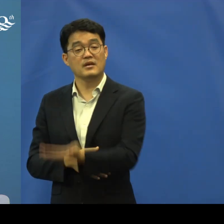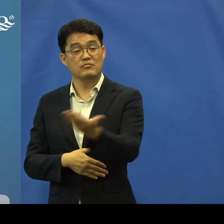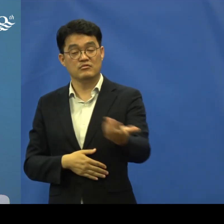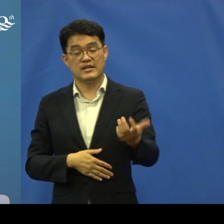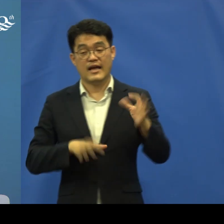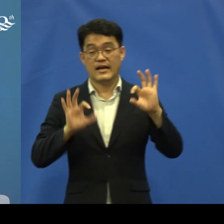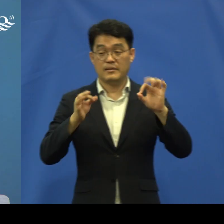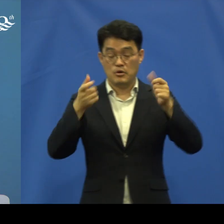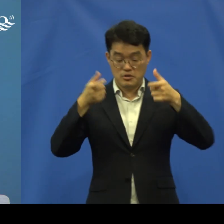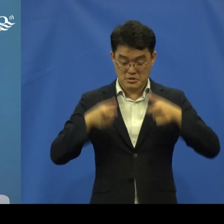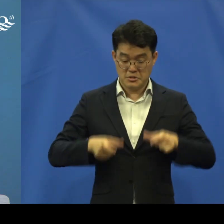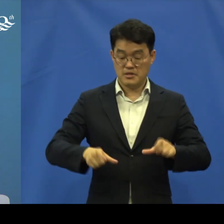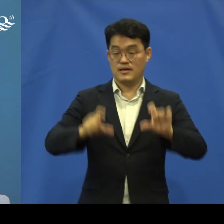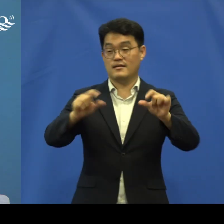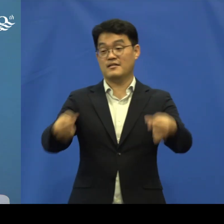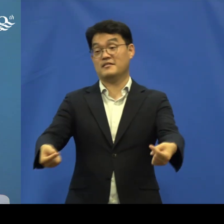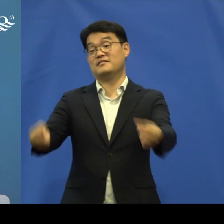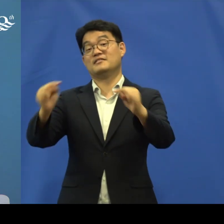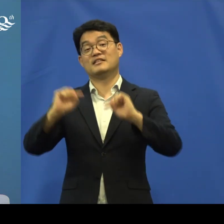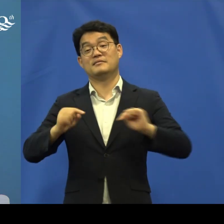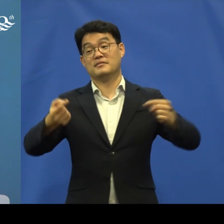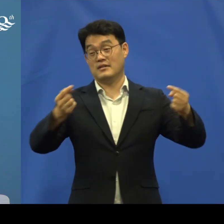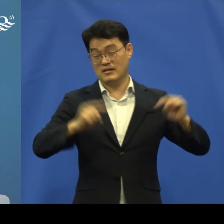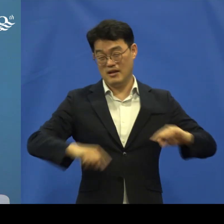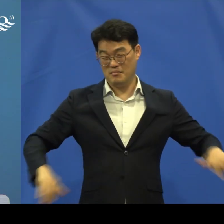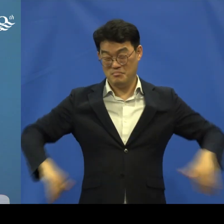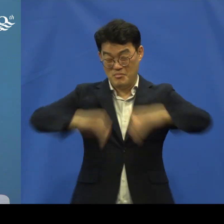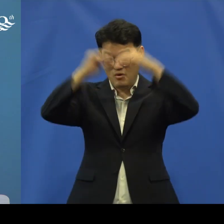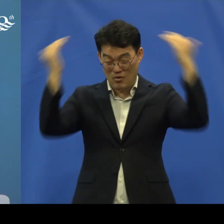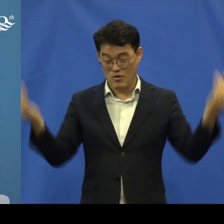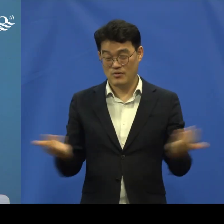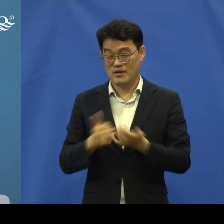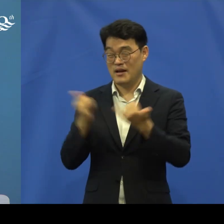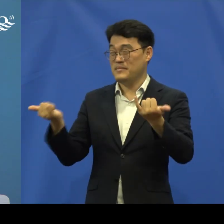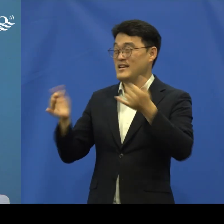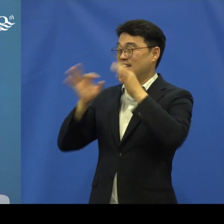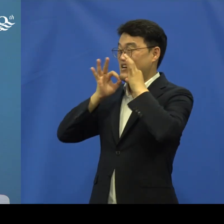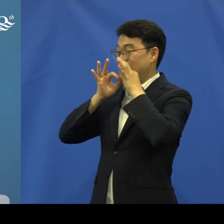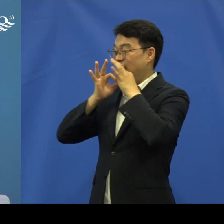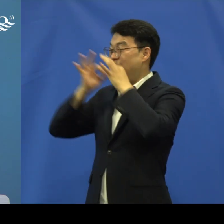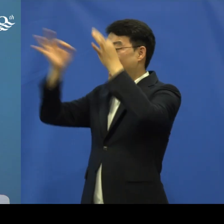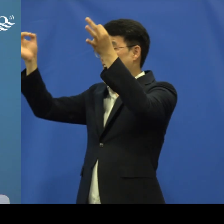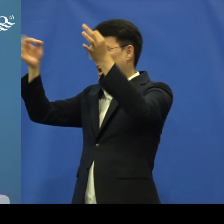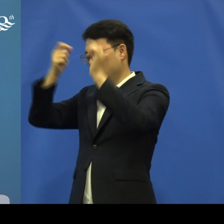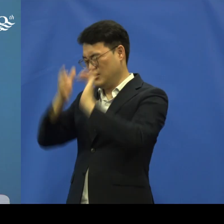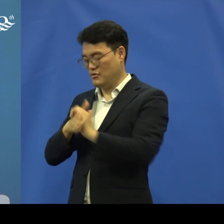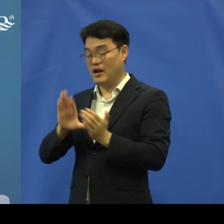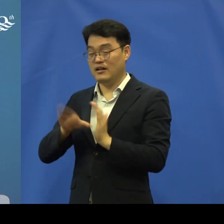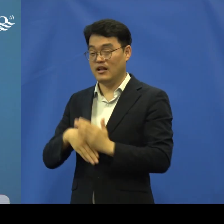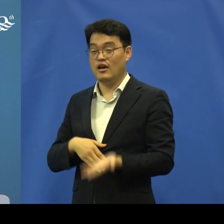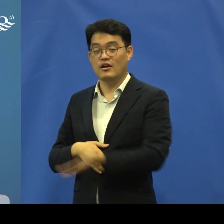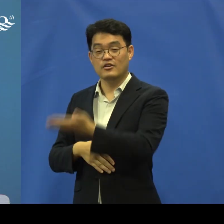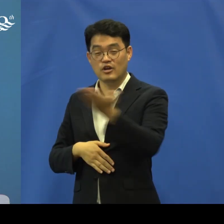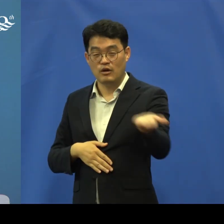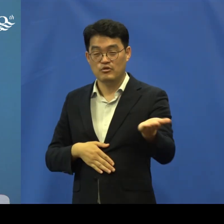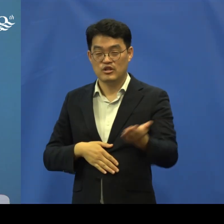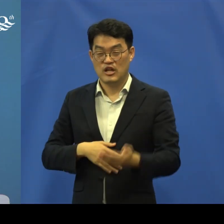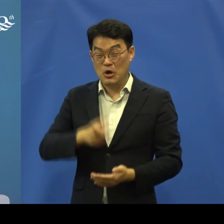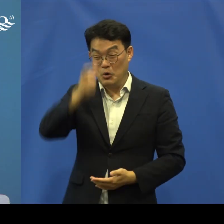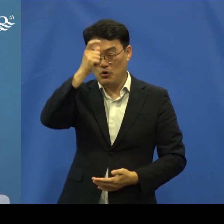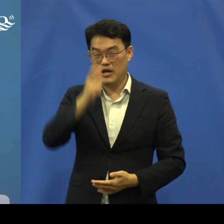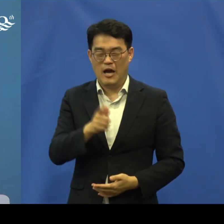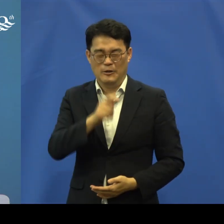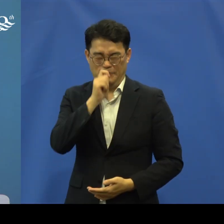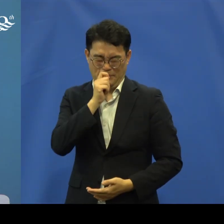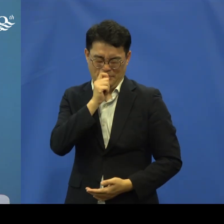하나가, 이 철야는 사람들이 많고 모든 사람들이 소리를 넣어서 기도할 때 여러분들도 소리를 내어서 기도하는 게 좋아요. 그래서 옆에